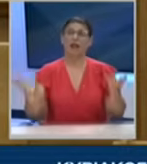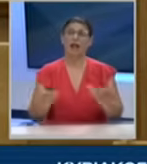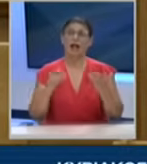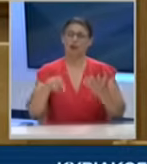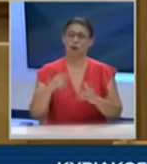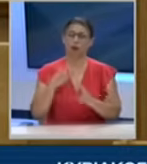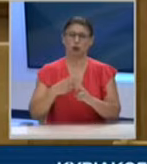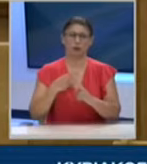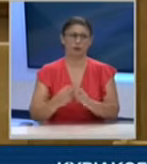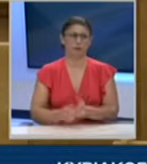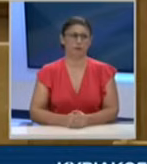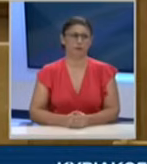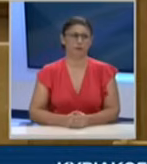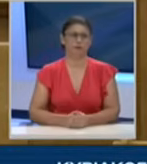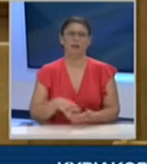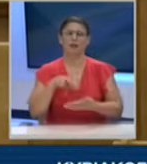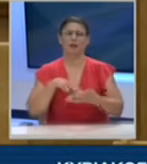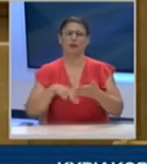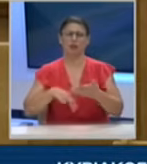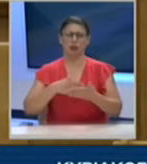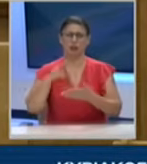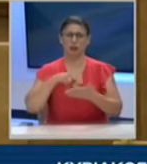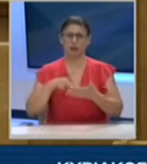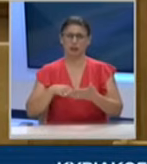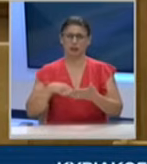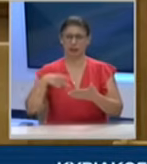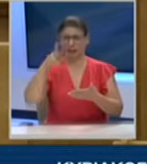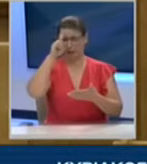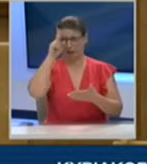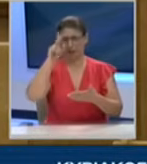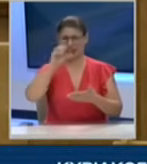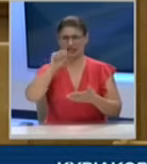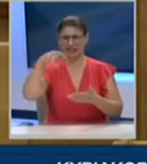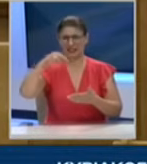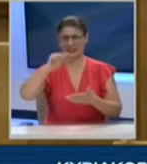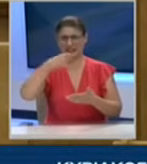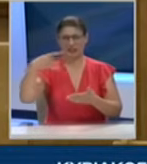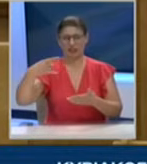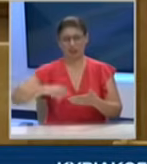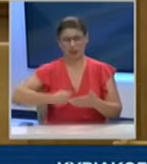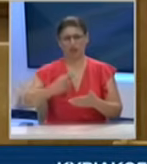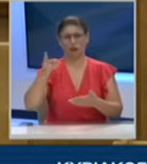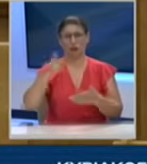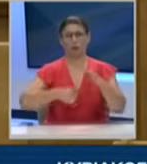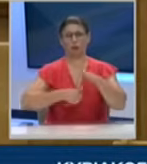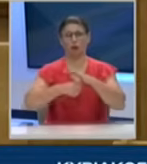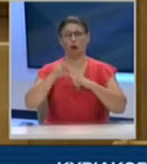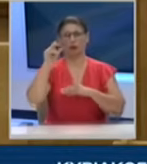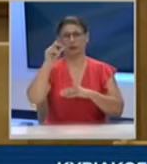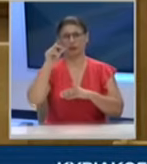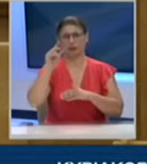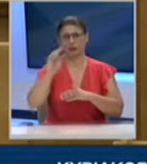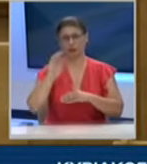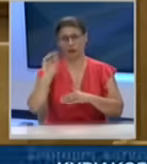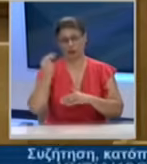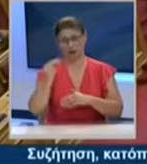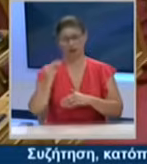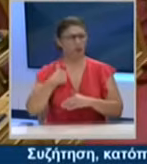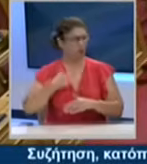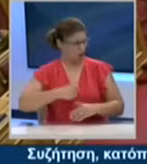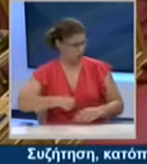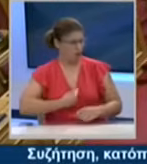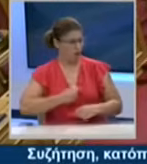σημαντικό. Και δεν θα διαβάσω το δημοσίευμα της γερμανικής ΤΑΣ. Θα ενοχληθεί πάλι ο πρόεδρος της Βουλής και δεν θέλω να πω. Όχι, ενοχλούμε από την παραβίαση του χρόνου, κύριε πρόεδρε. Ναι,